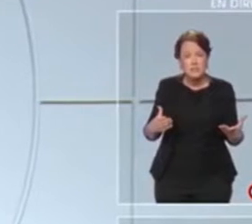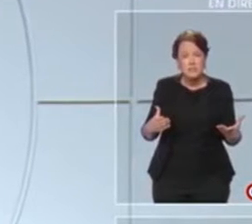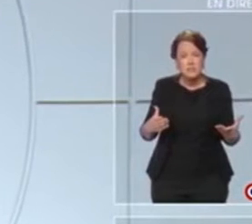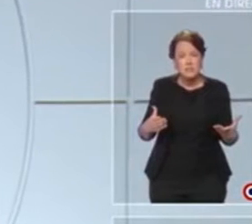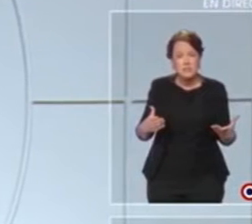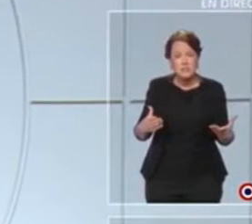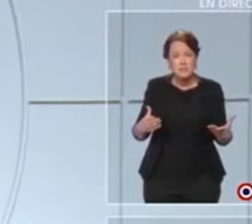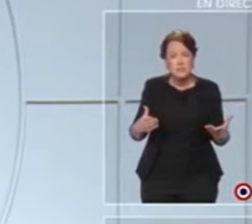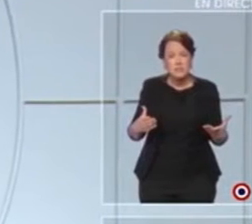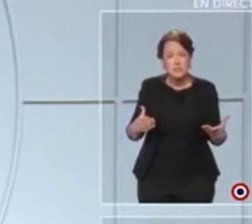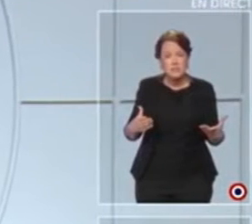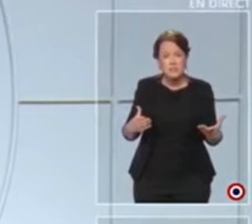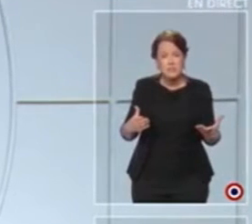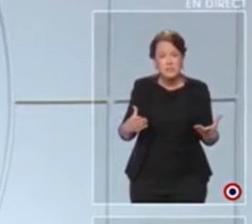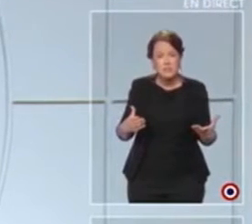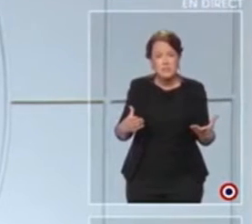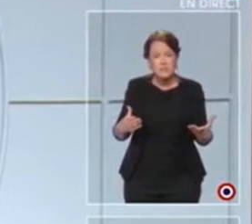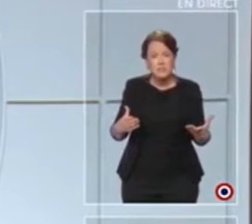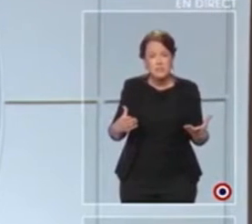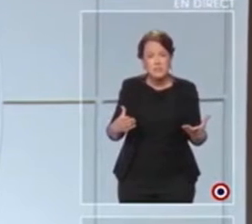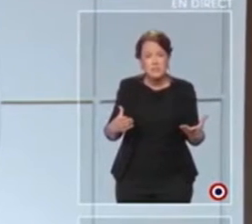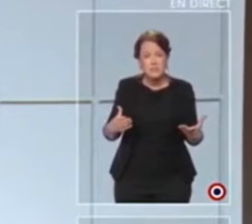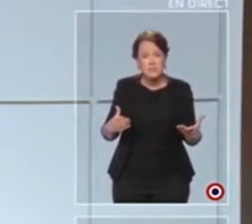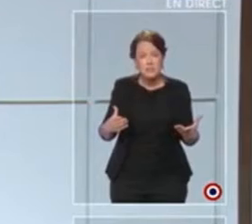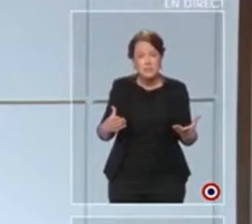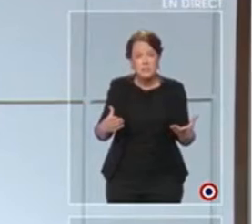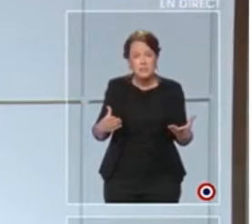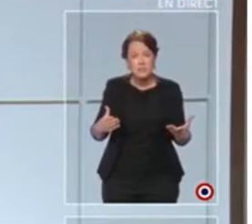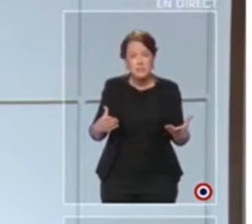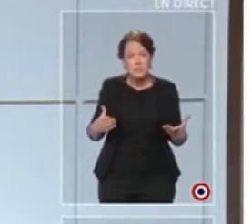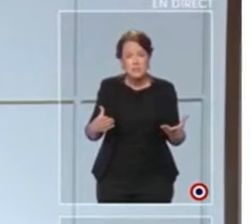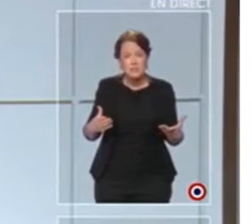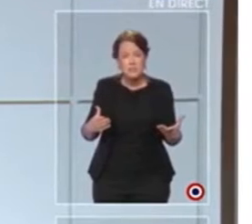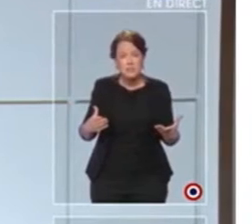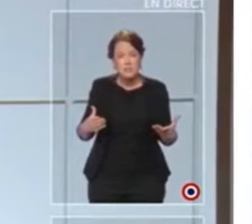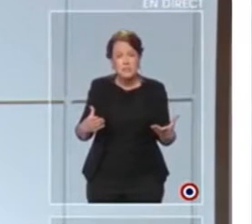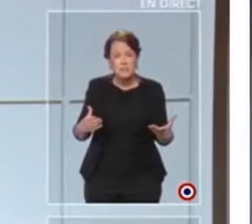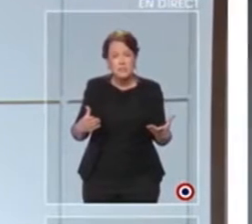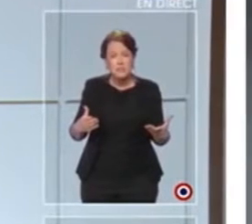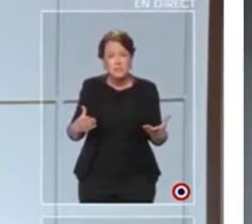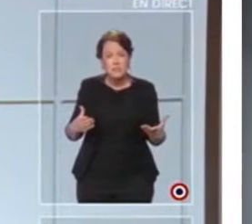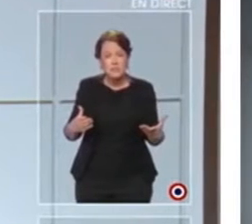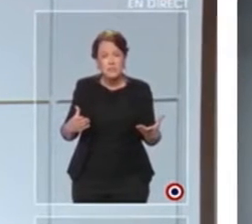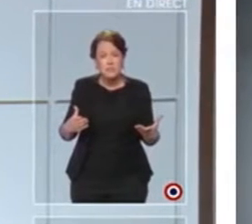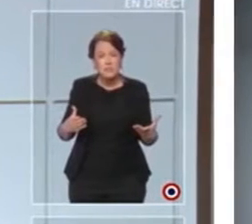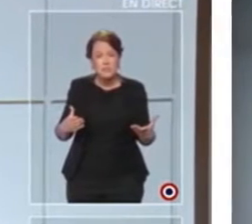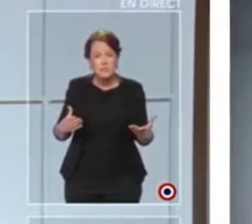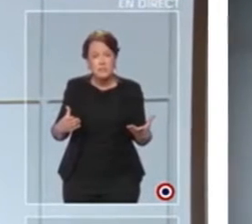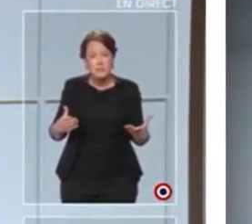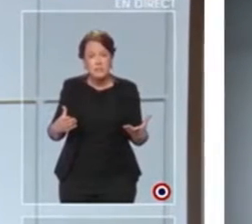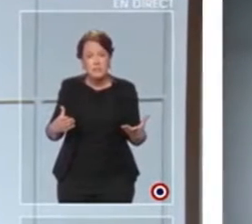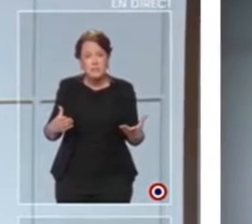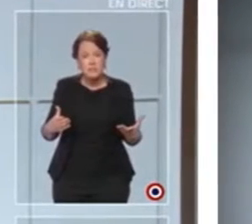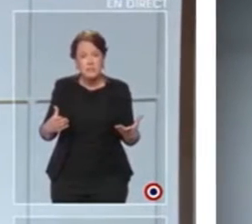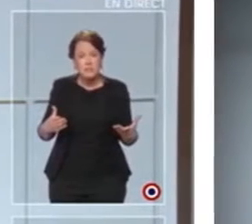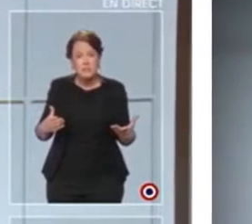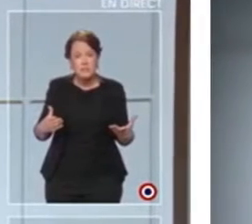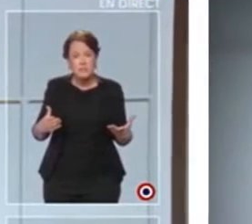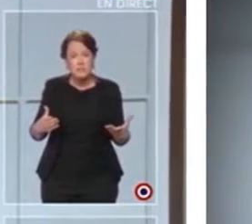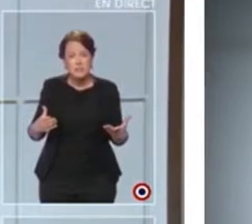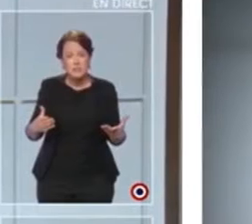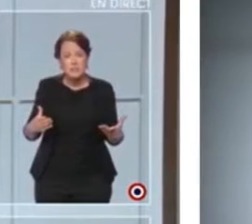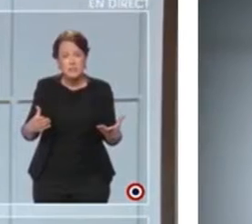Près de 21 millions de Français devant TF1 et France 2 en attendant les audiences des chaînes info, communiqué en fin de